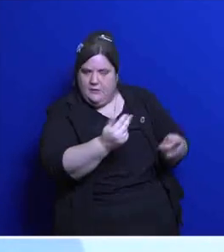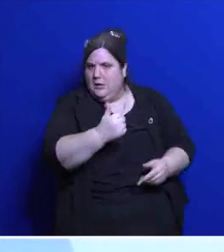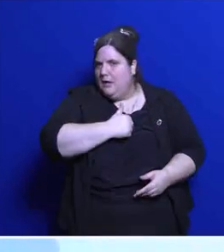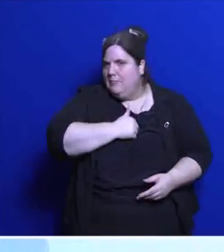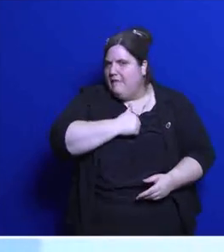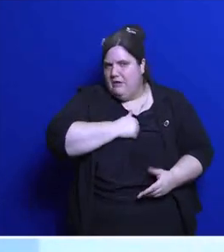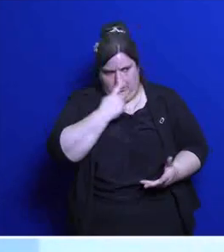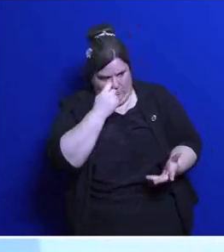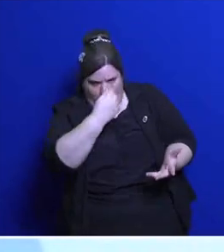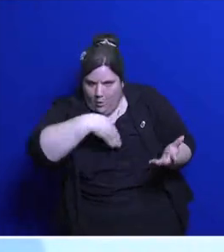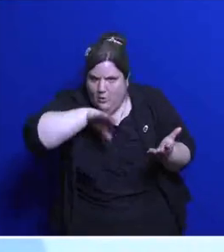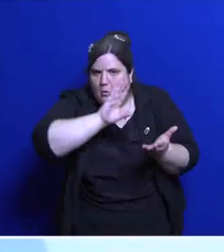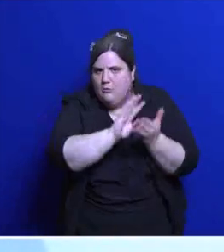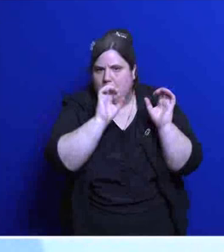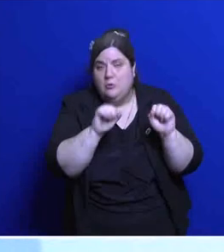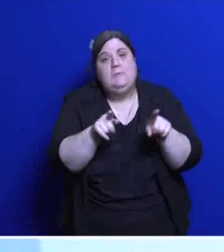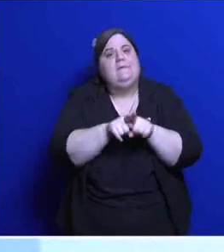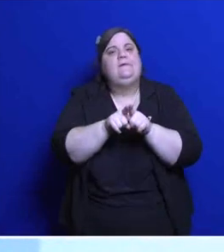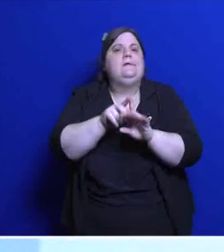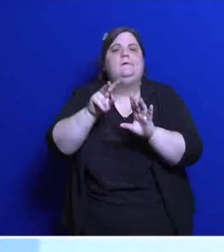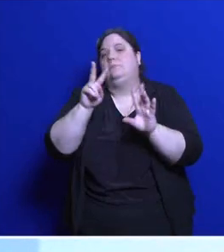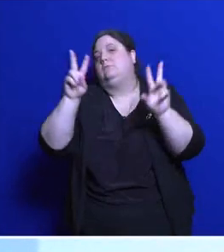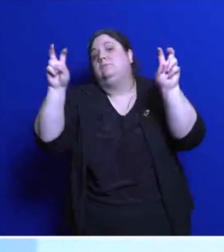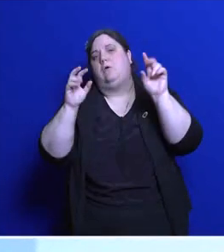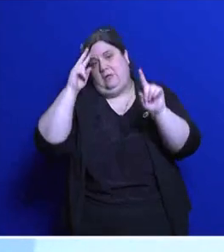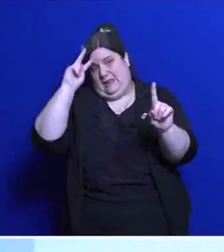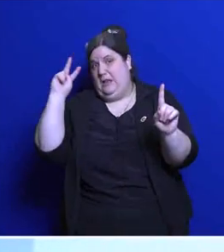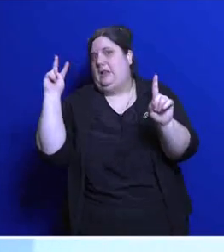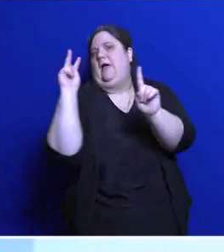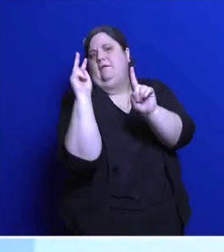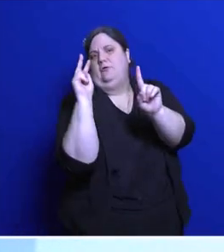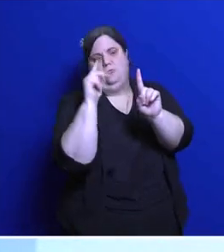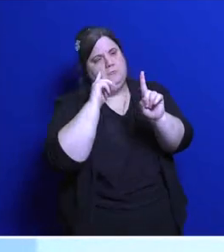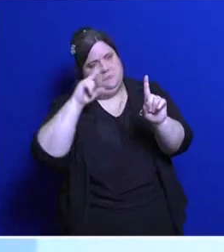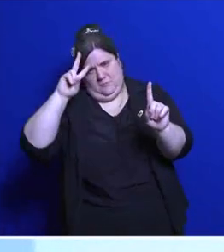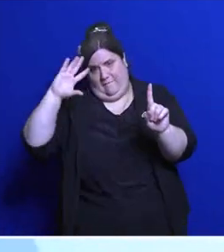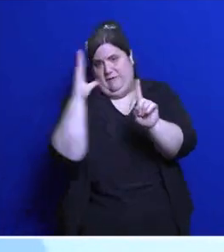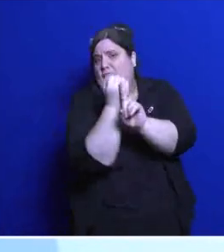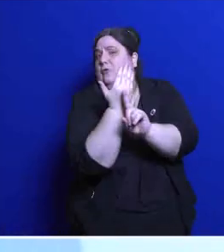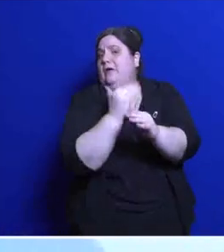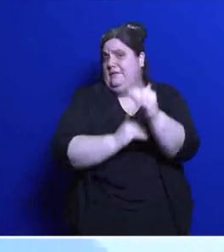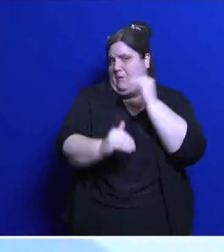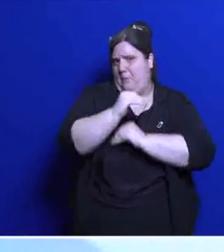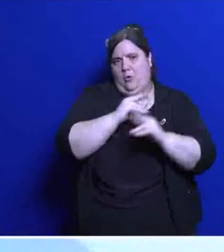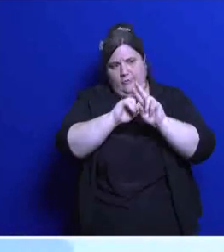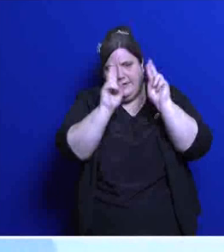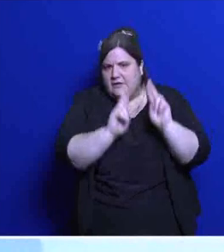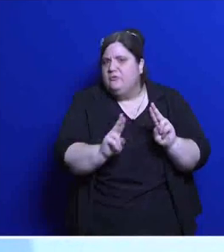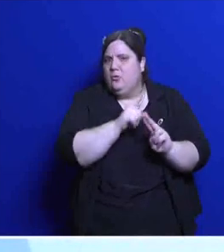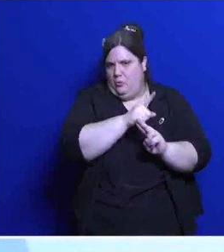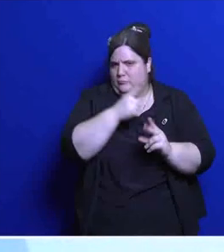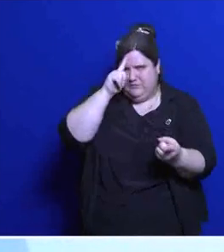couplées aux visions, qui sont ces plans nationaux de développement, de modernisation et d'investissement élaborés par la plupart de ces